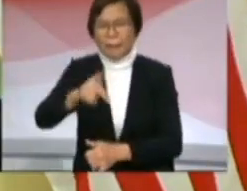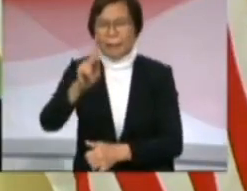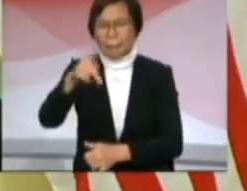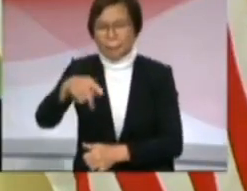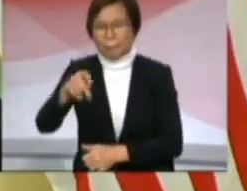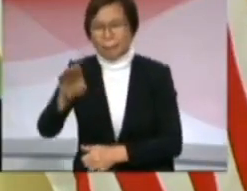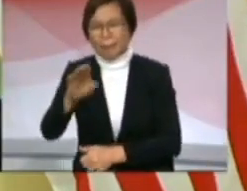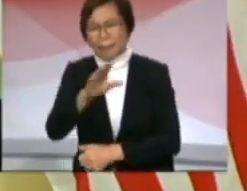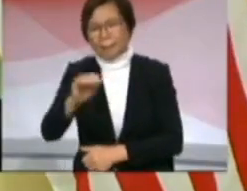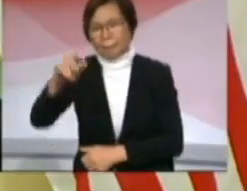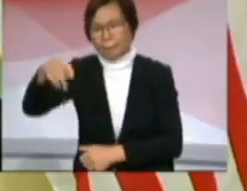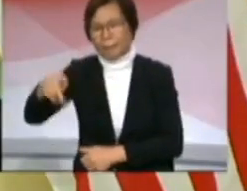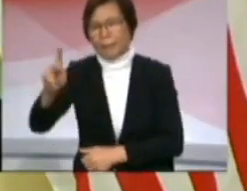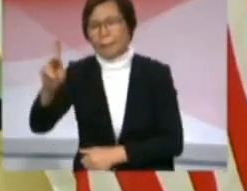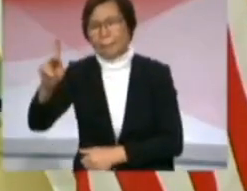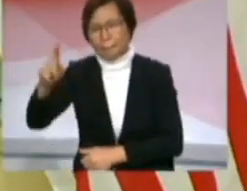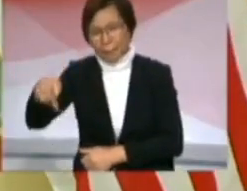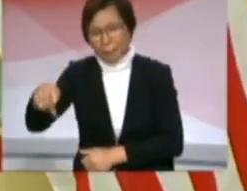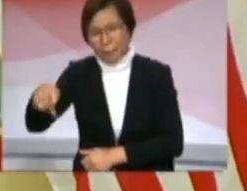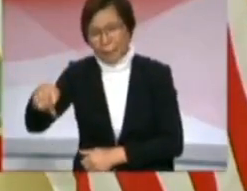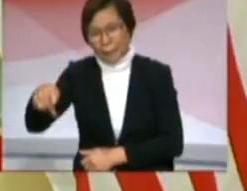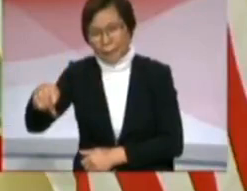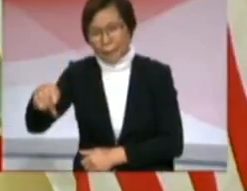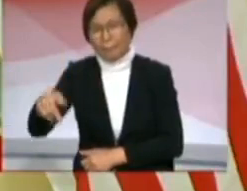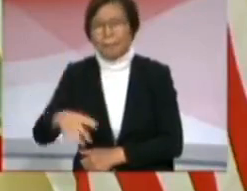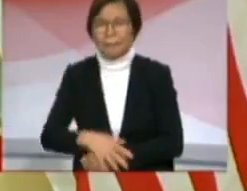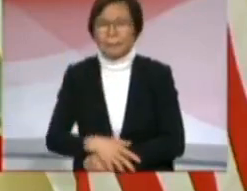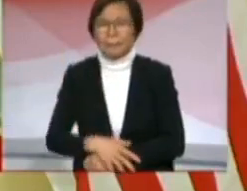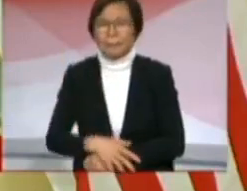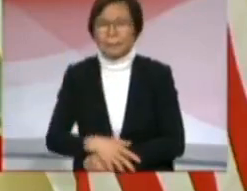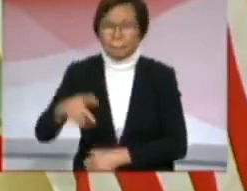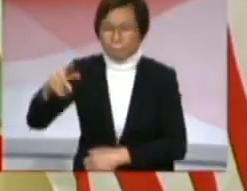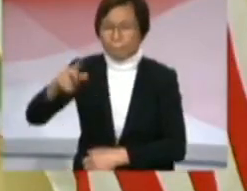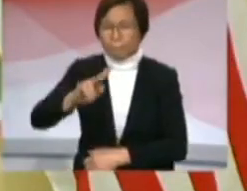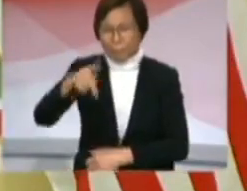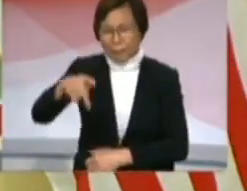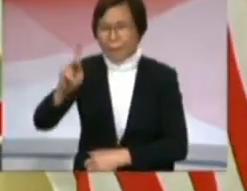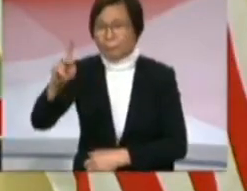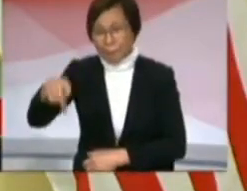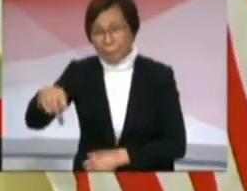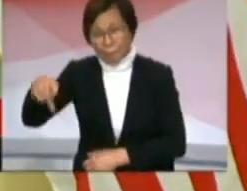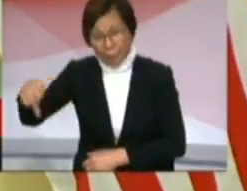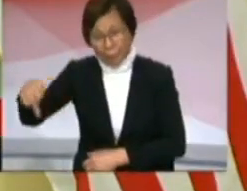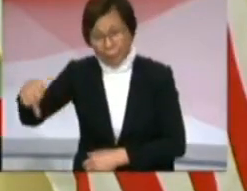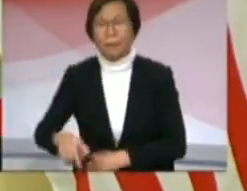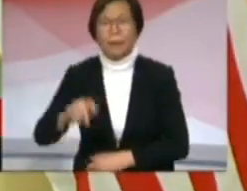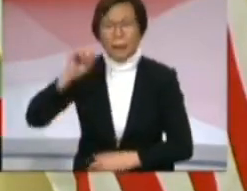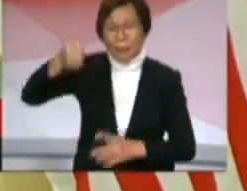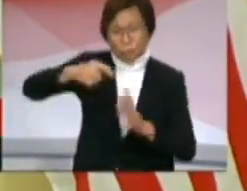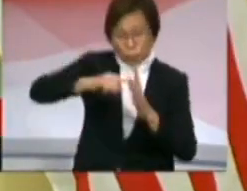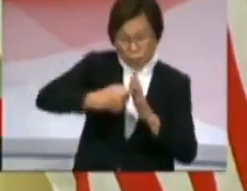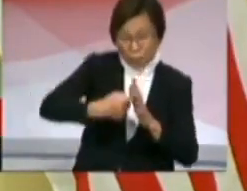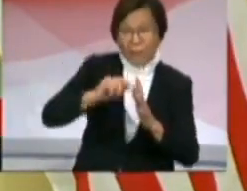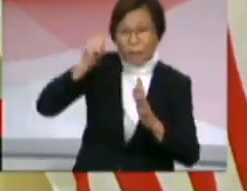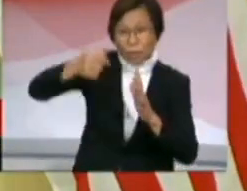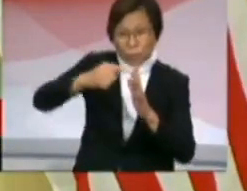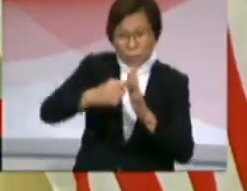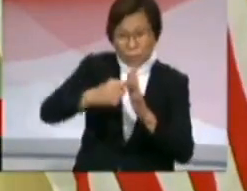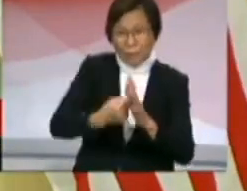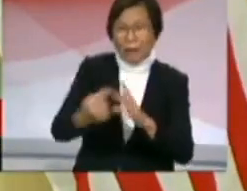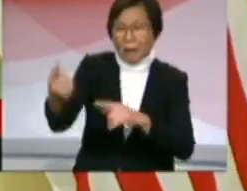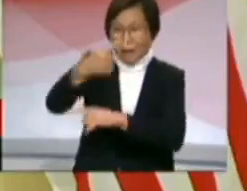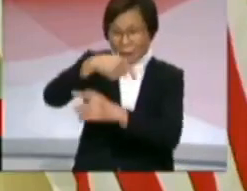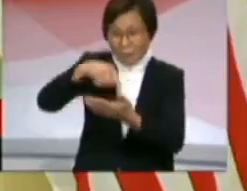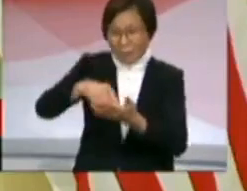dan PKPP. Tapi oleh kerana besok merupakan permulaannya, jadi hari ini